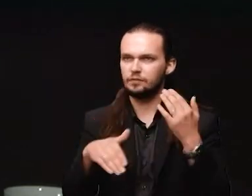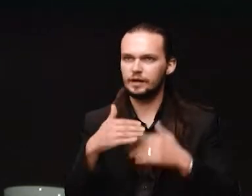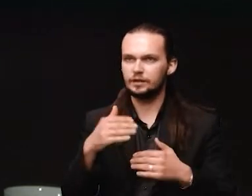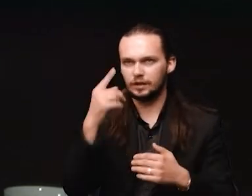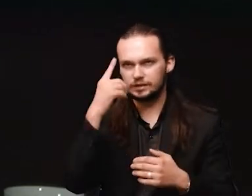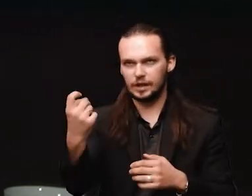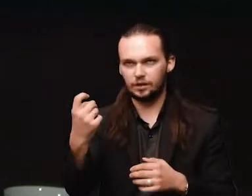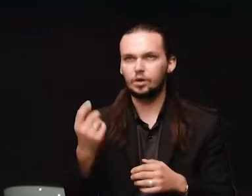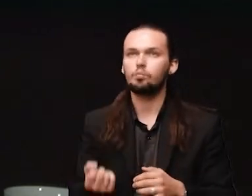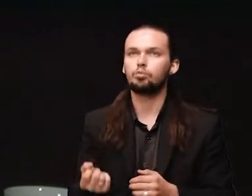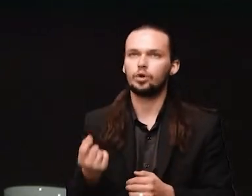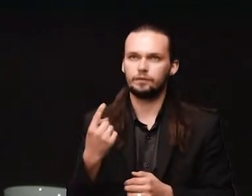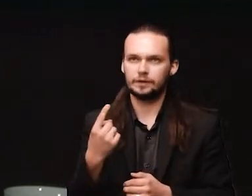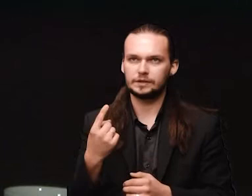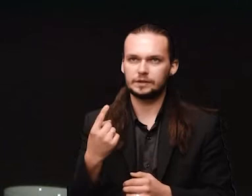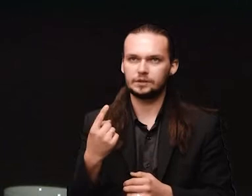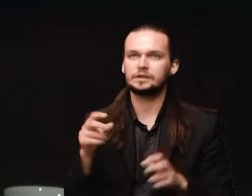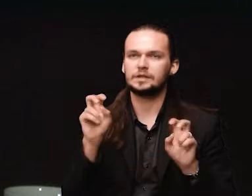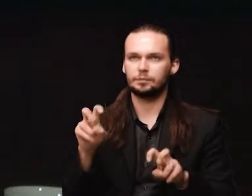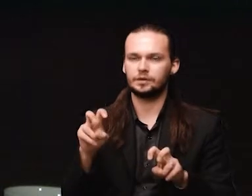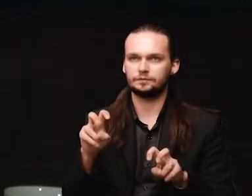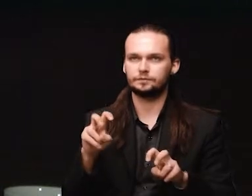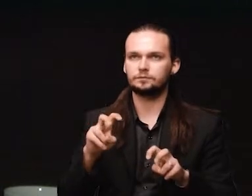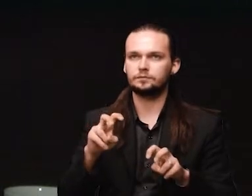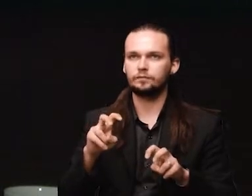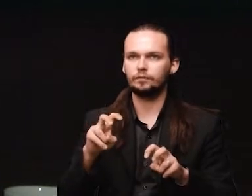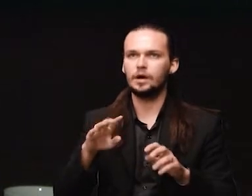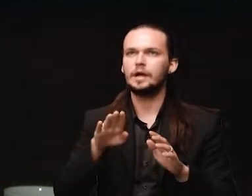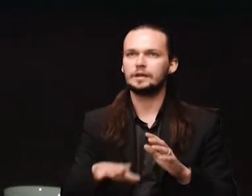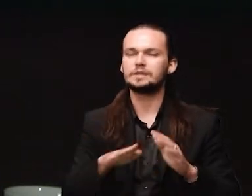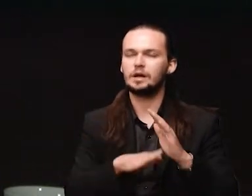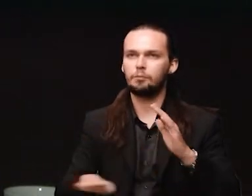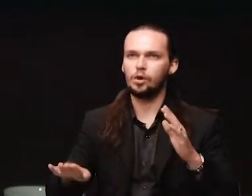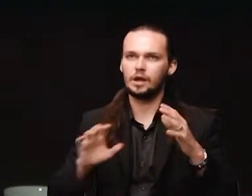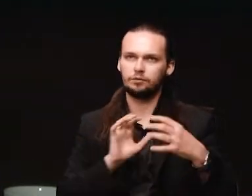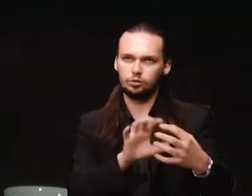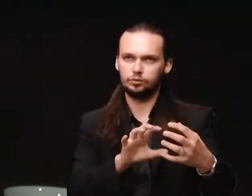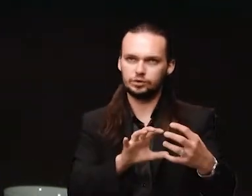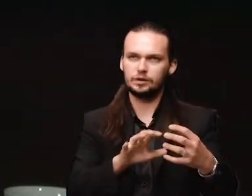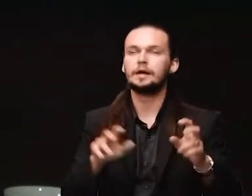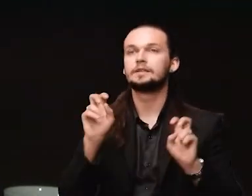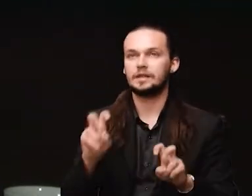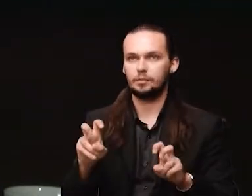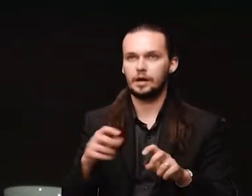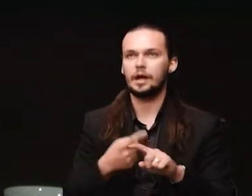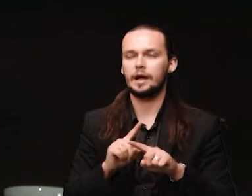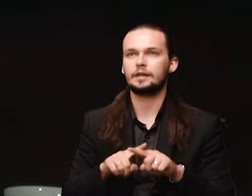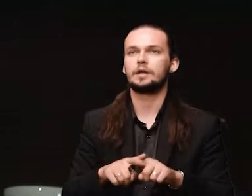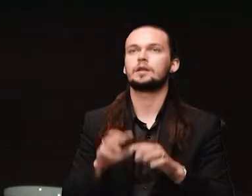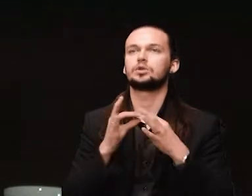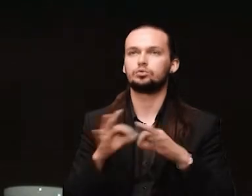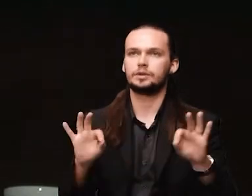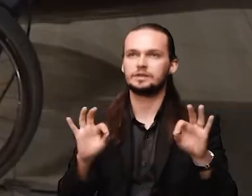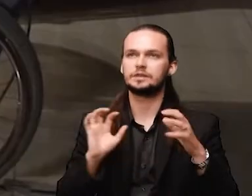знак. Появился даже специальный термин – низкопольный подвижной состав. Тема сегодняшней программы – доступность